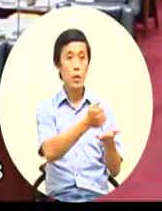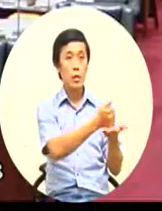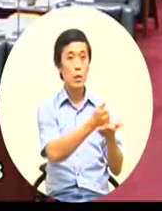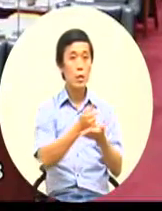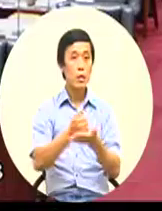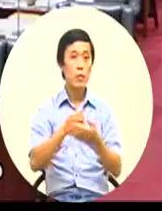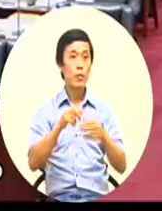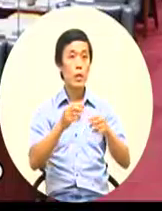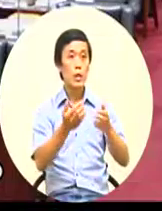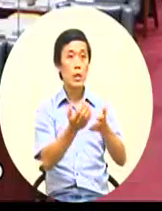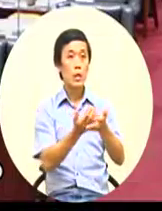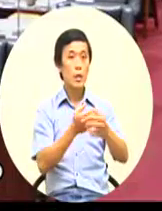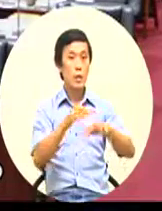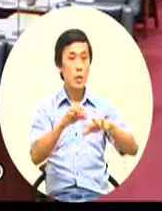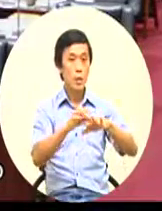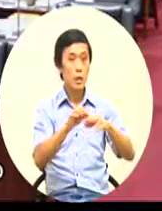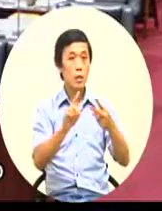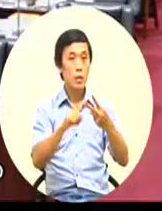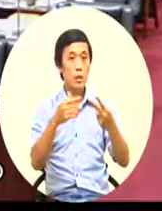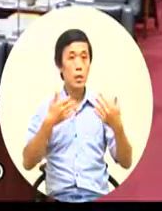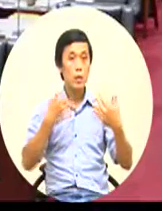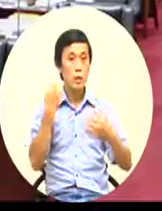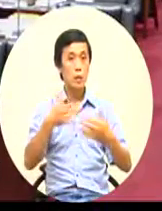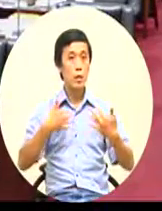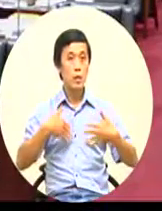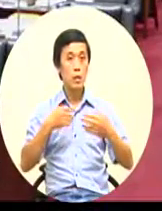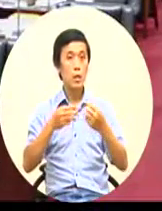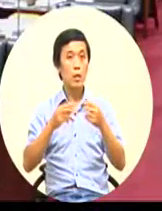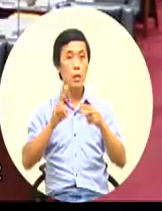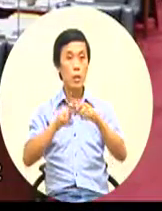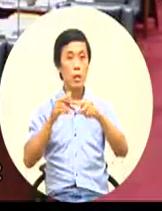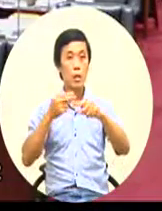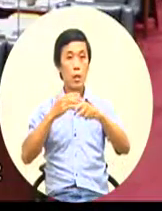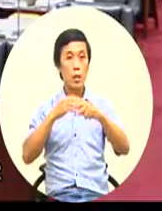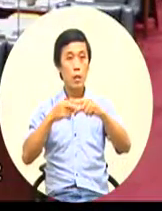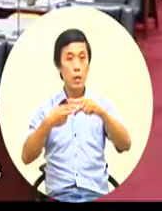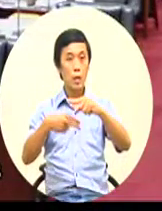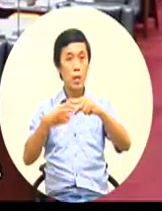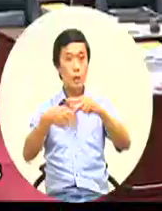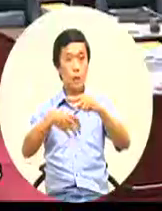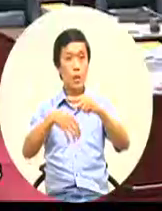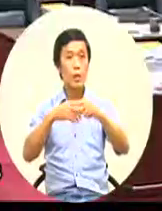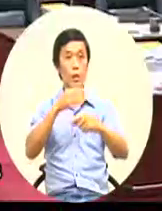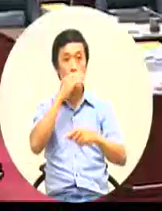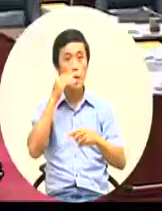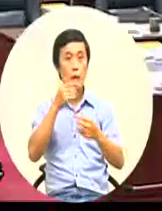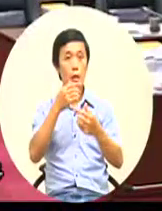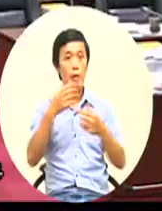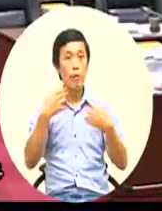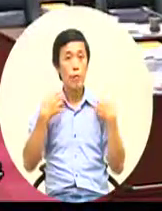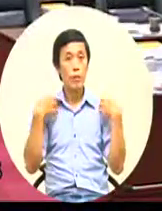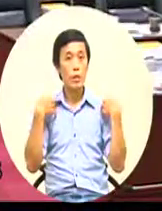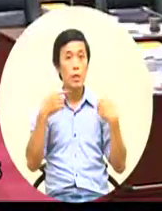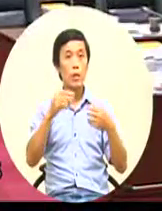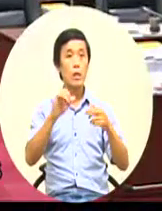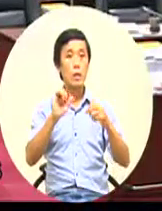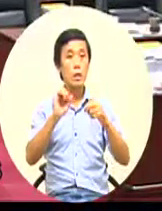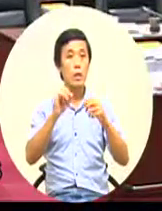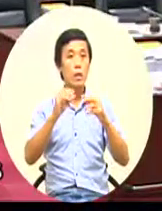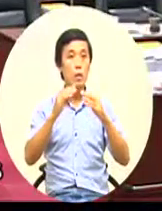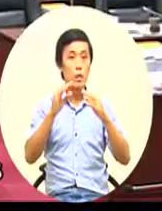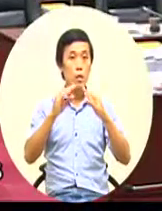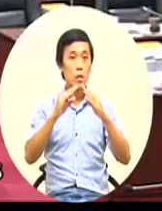林雅周林文议员。 好，谢谢博颖，谢谢议长。议长在开幕的时候，我知道你特别有举